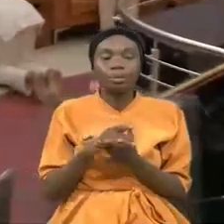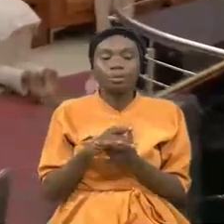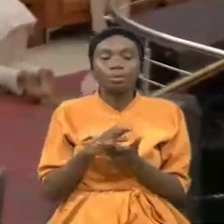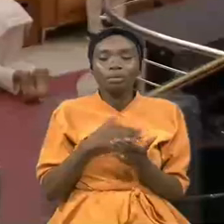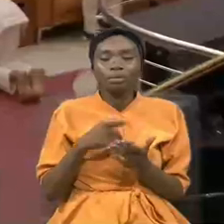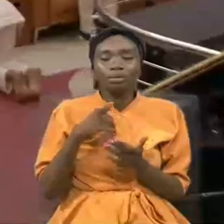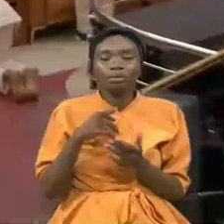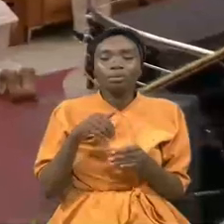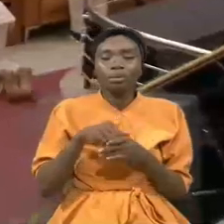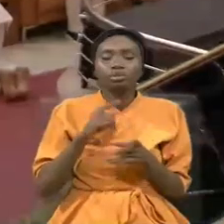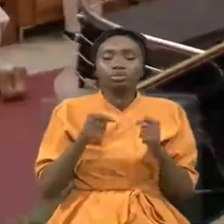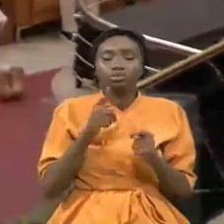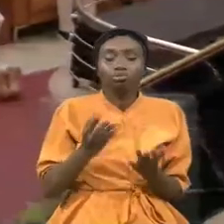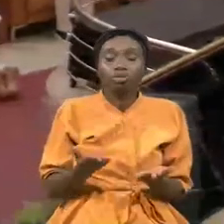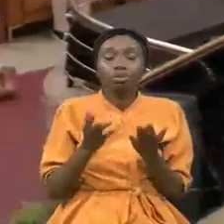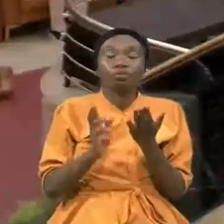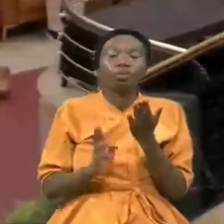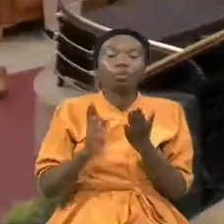Et vous,